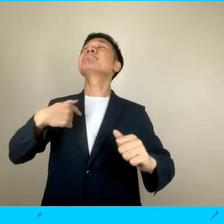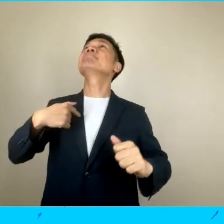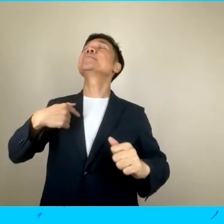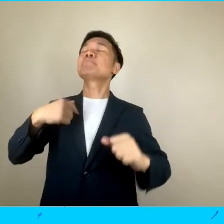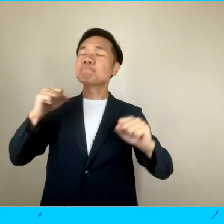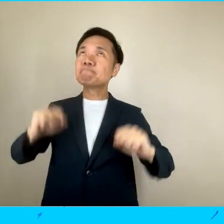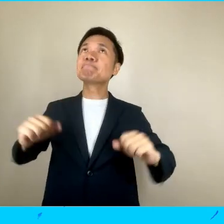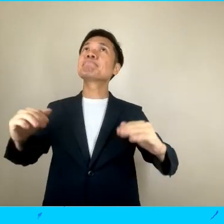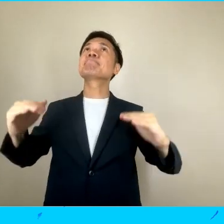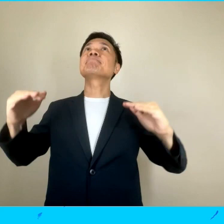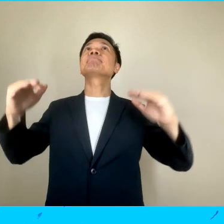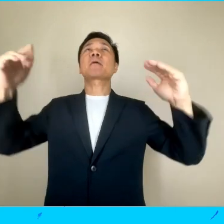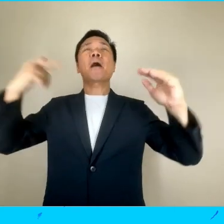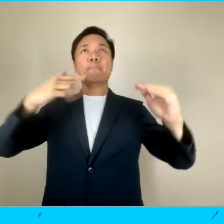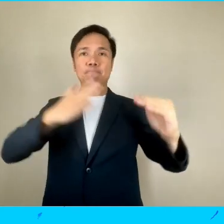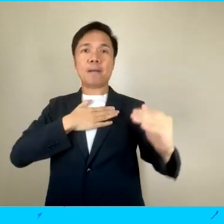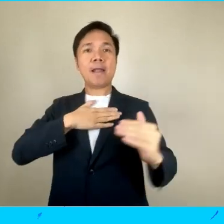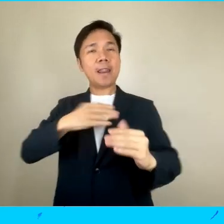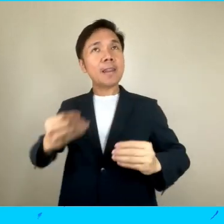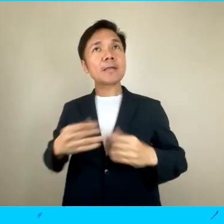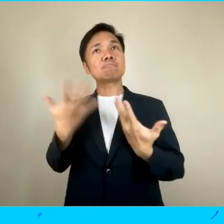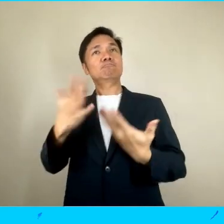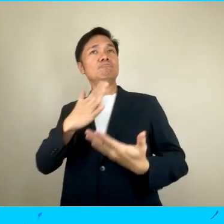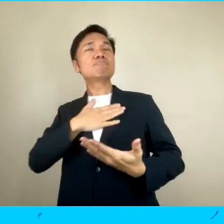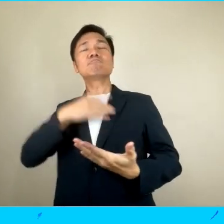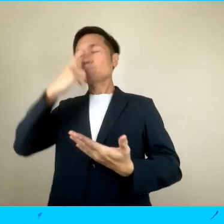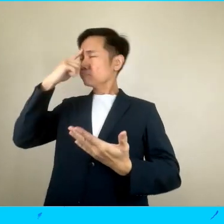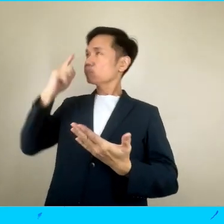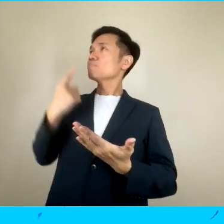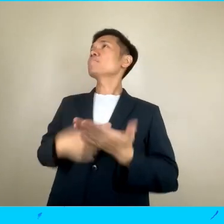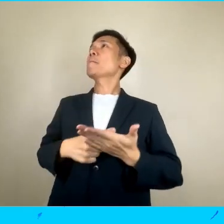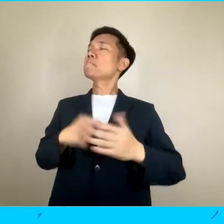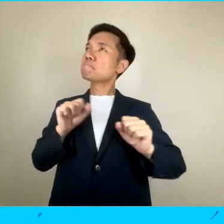et de travailler pour cela.